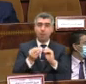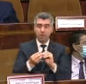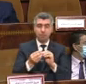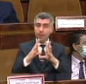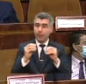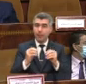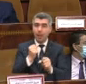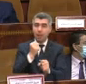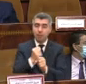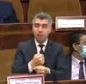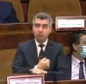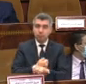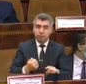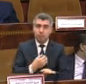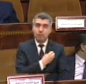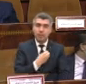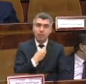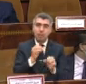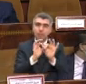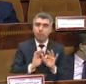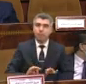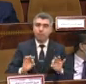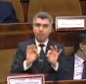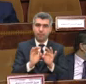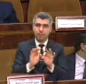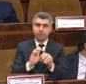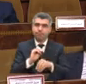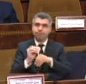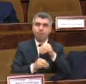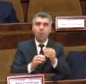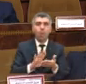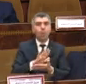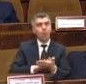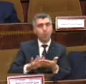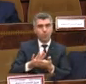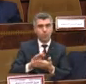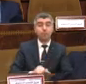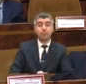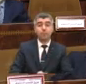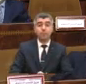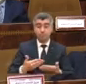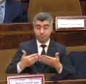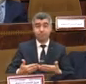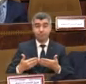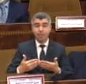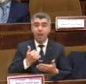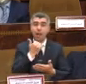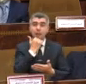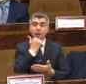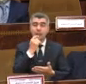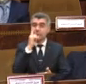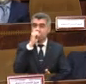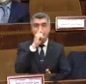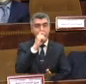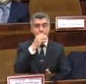لا كرامه لا رعايه صحيه، بصريح العباره الاهمال والاهمال التام. وهذا هو الخطر الحقيقي، لان اغلب المشاكل